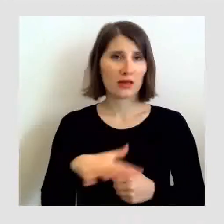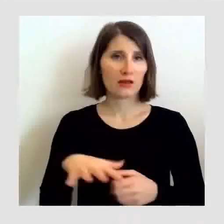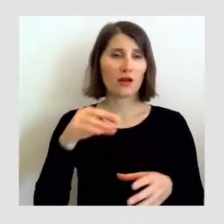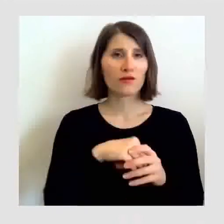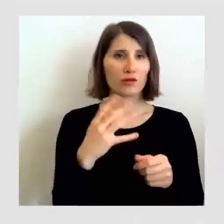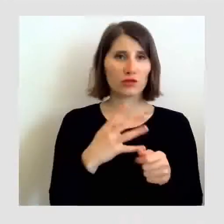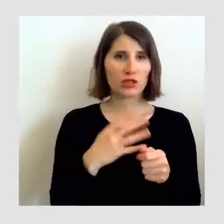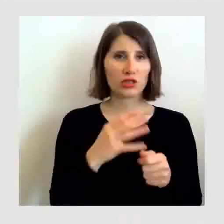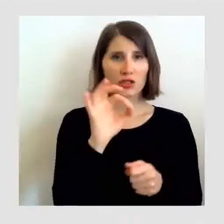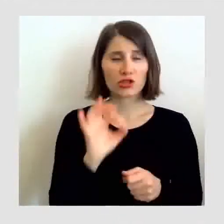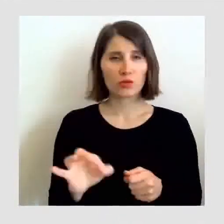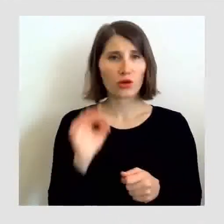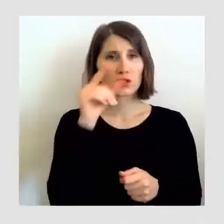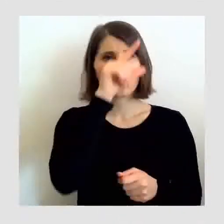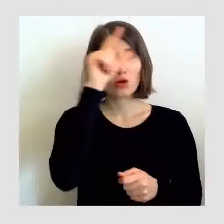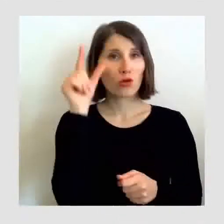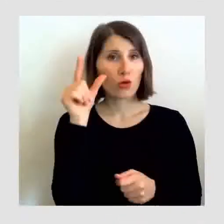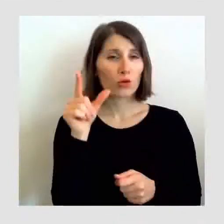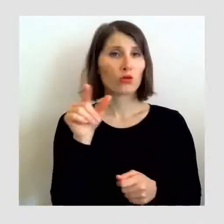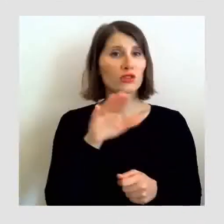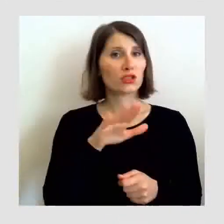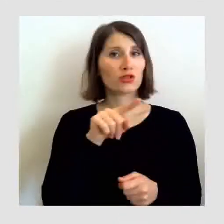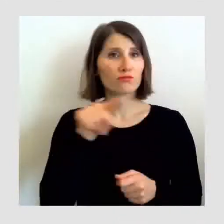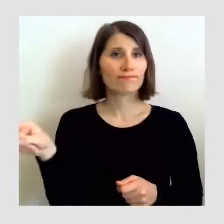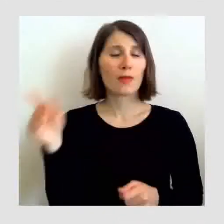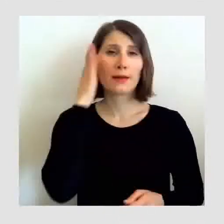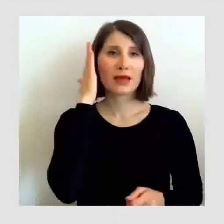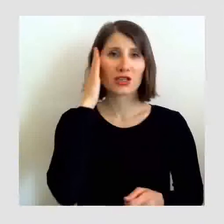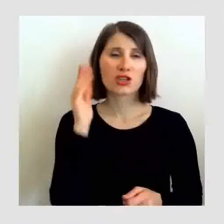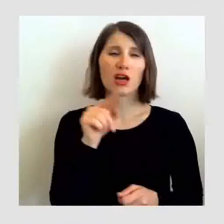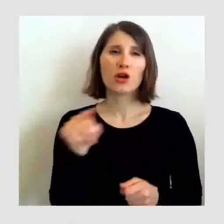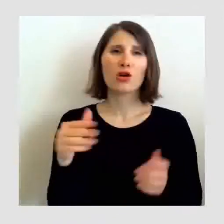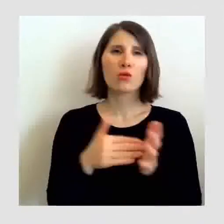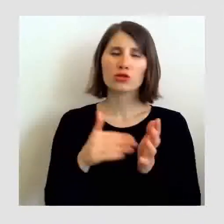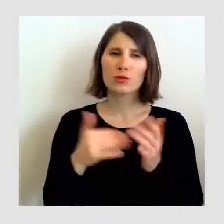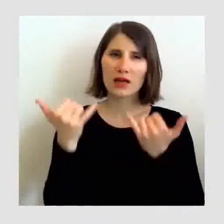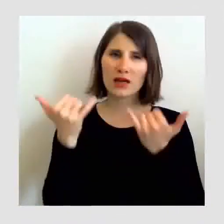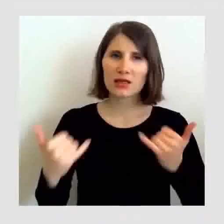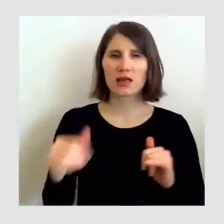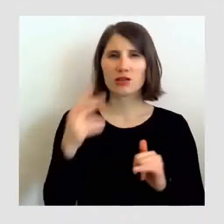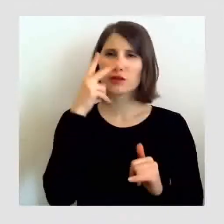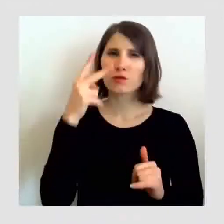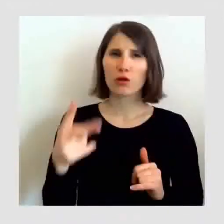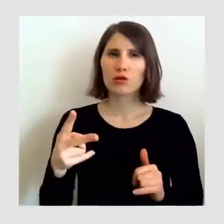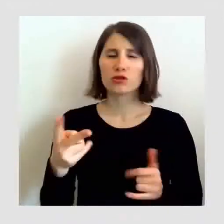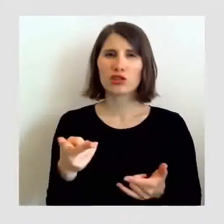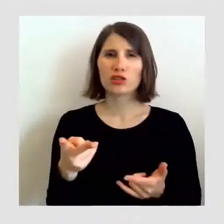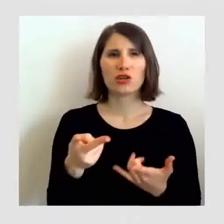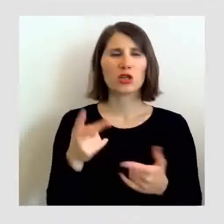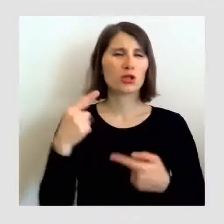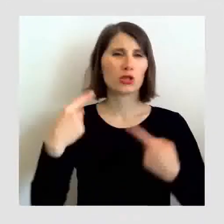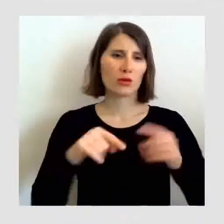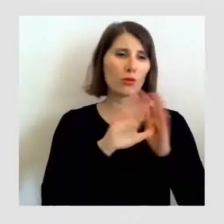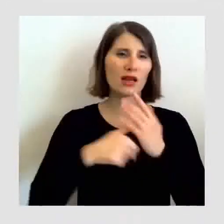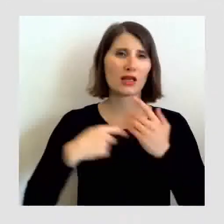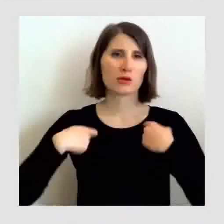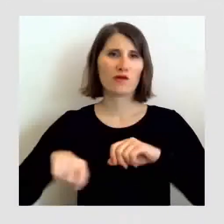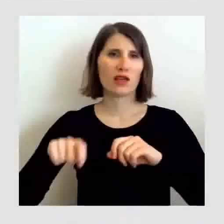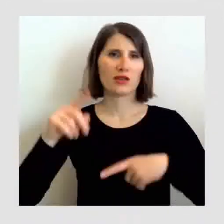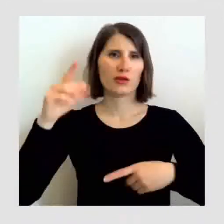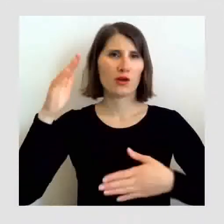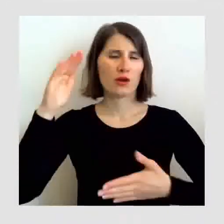40% mieszkańców, Polaków, także wymagają rzeczywiście nowego spojrzenia, żeby nie pogłębiać dalej dysproporcji.